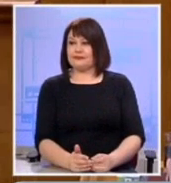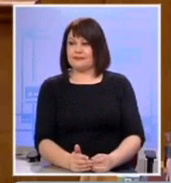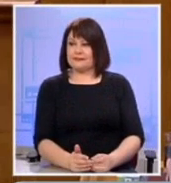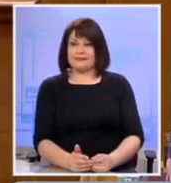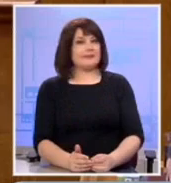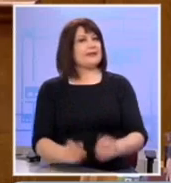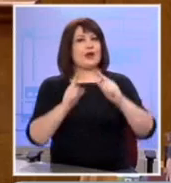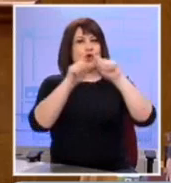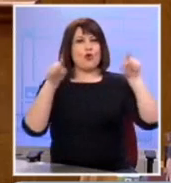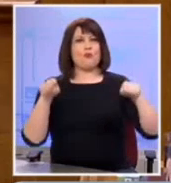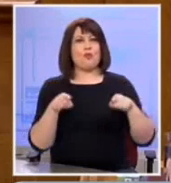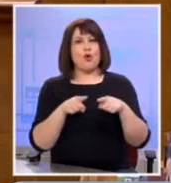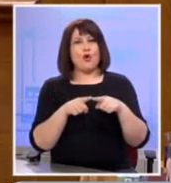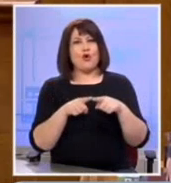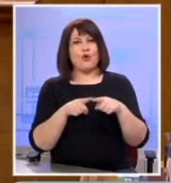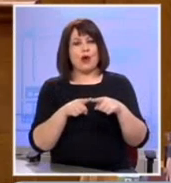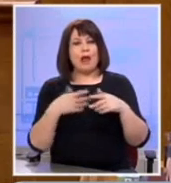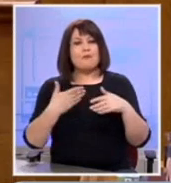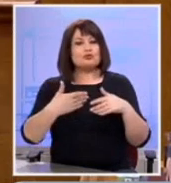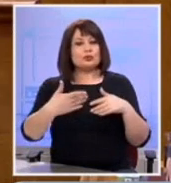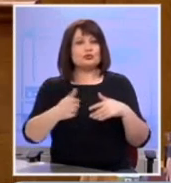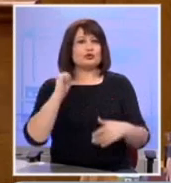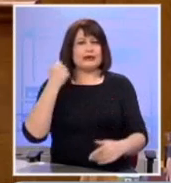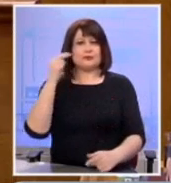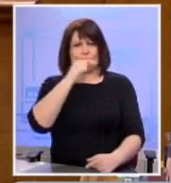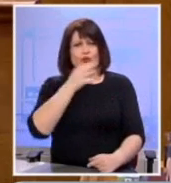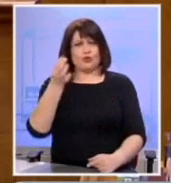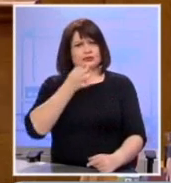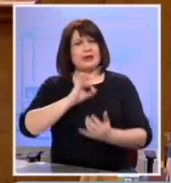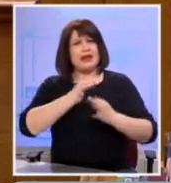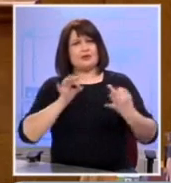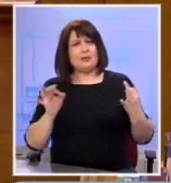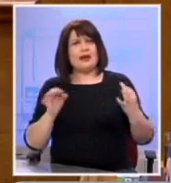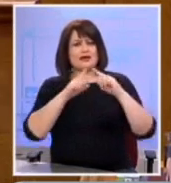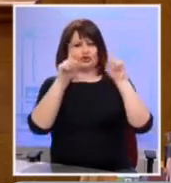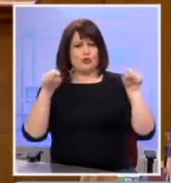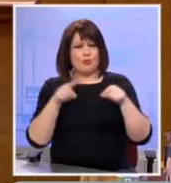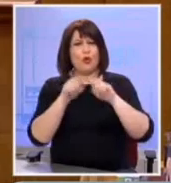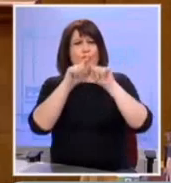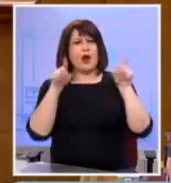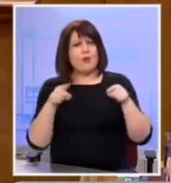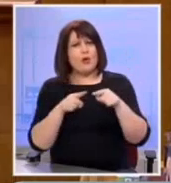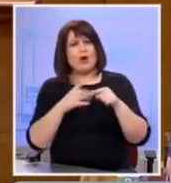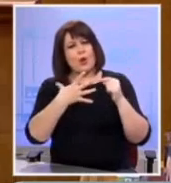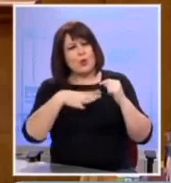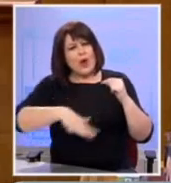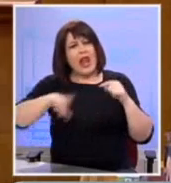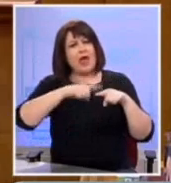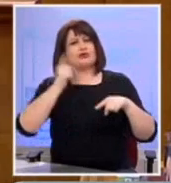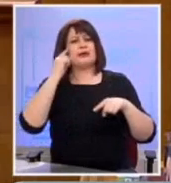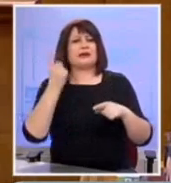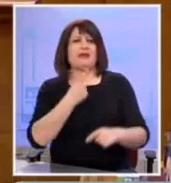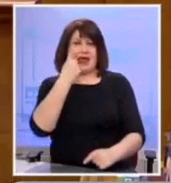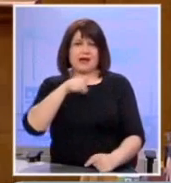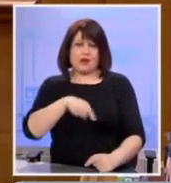Για τα ομόλογα και το ρολάρισμά τους που αναφέρθηκε χθες ο Πρωθυπουργός αναλυτικά για να το καταλάβει και ο ελληνικός λαός, για το